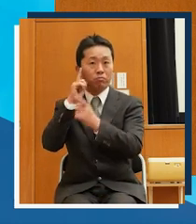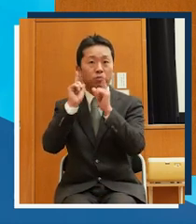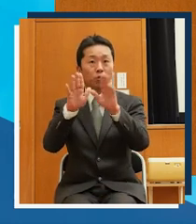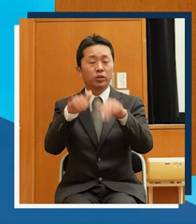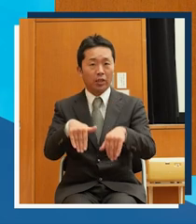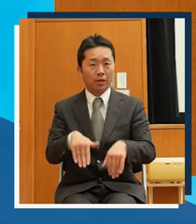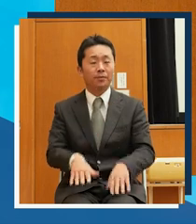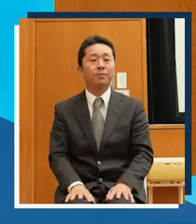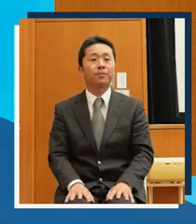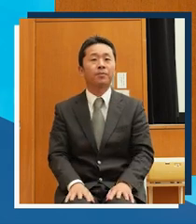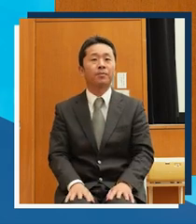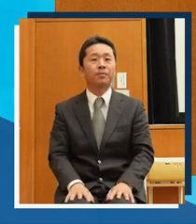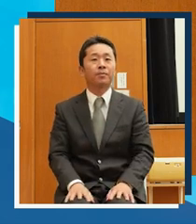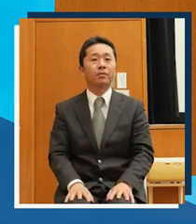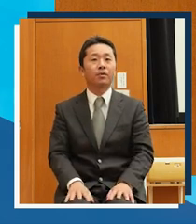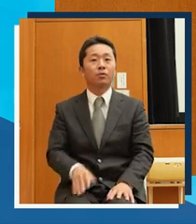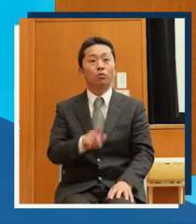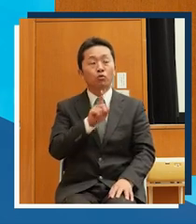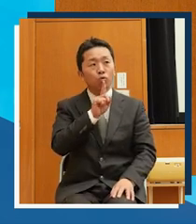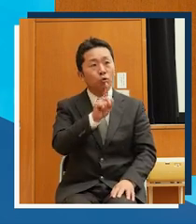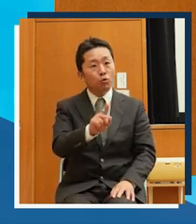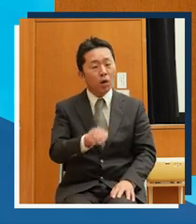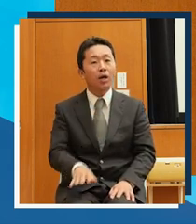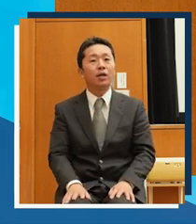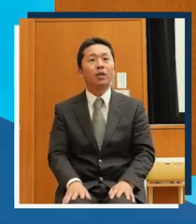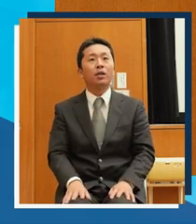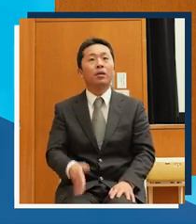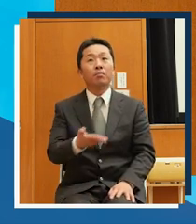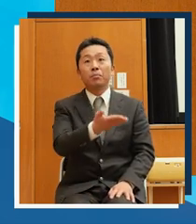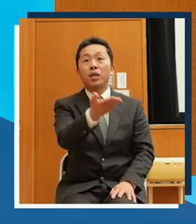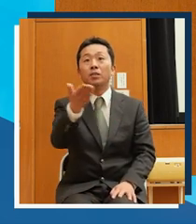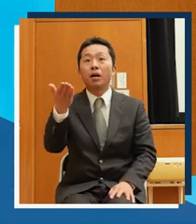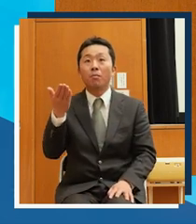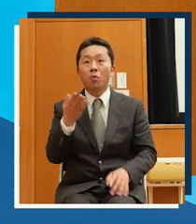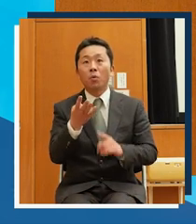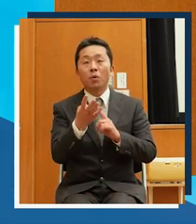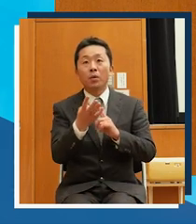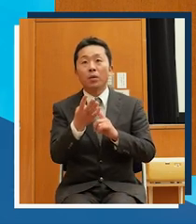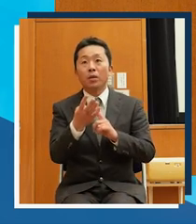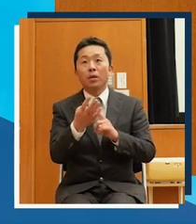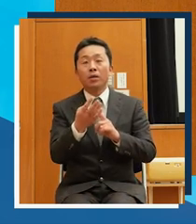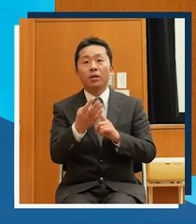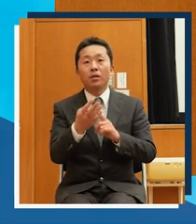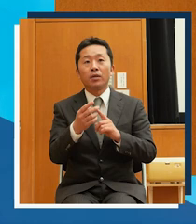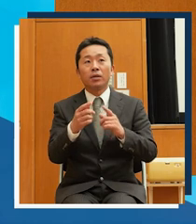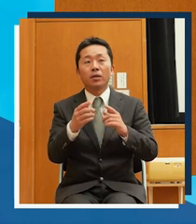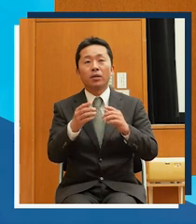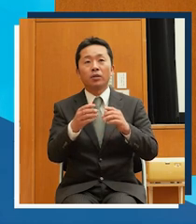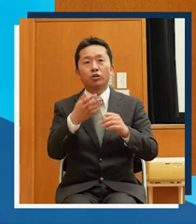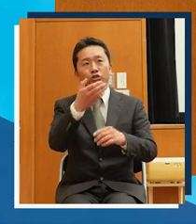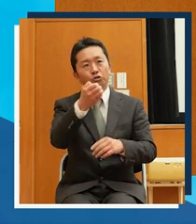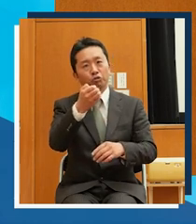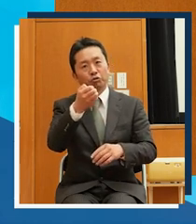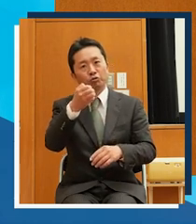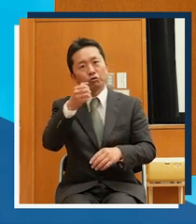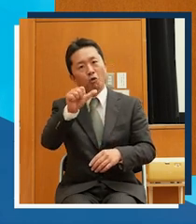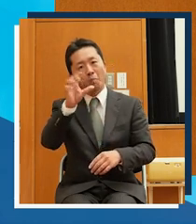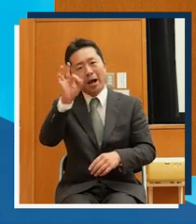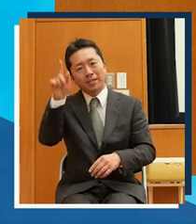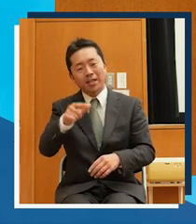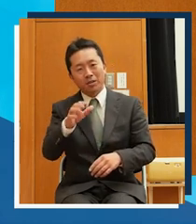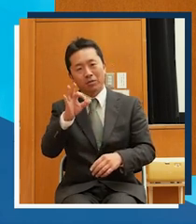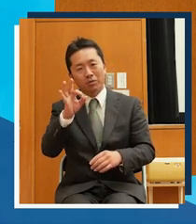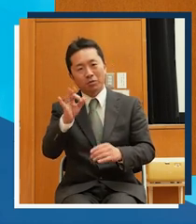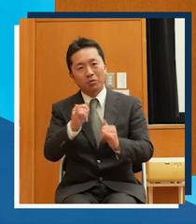者じゃないけども私も本田先生も加害者なわけですねで皆さんの中も何人かは加害者じゃないかもしれないけど大半95%以上の方